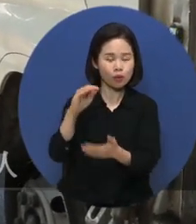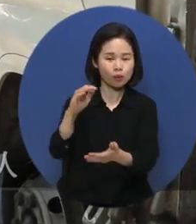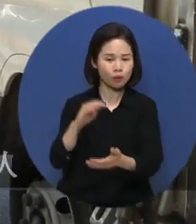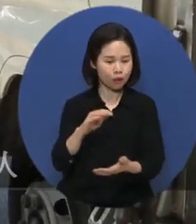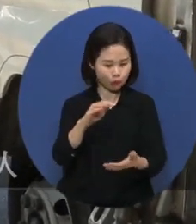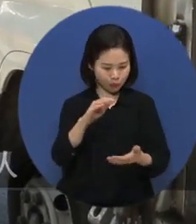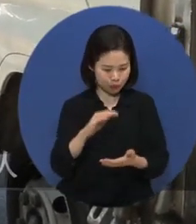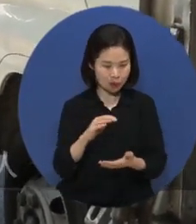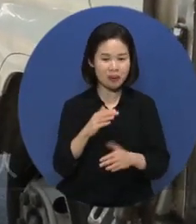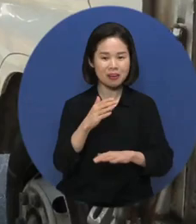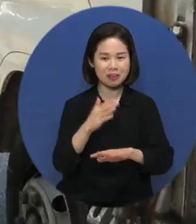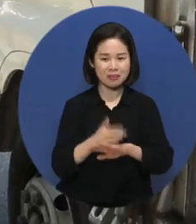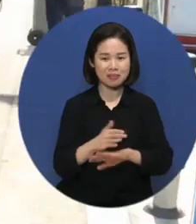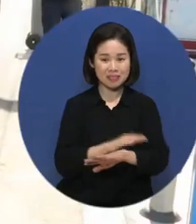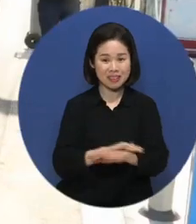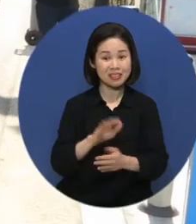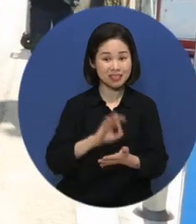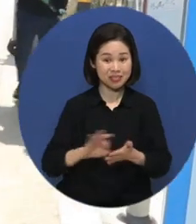써야죠.